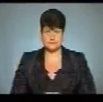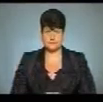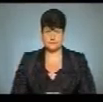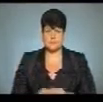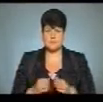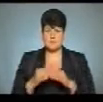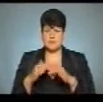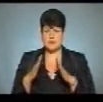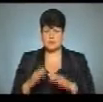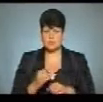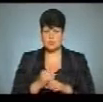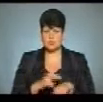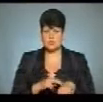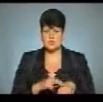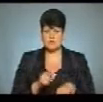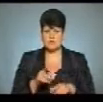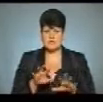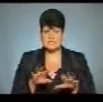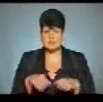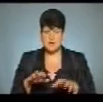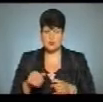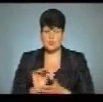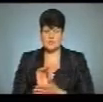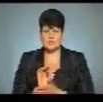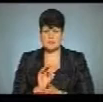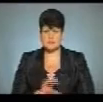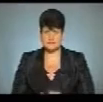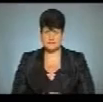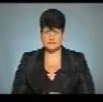Біля палатки працюють поліцейські. Вони забирають газети.